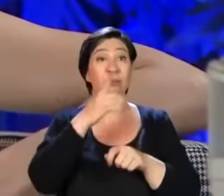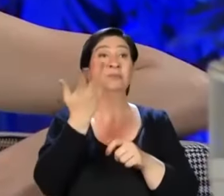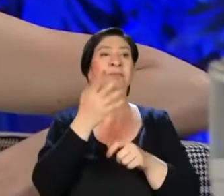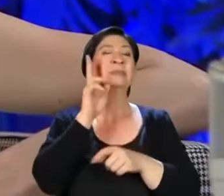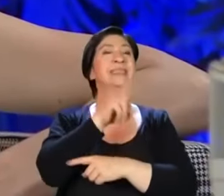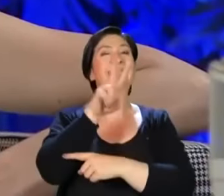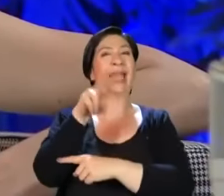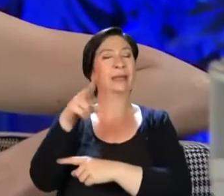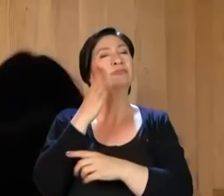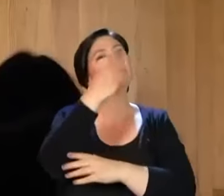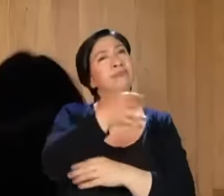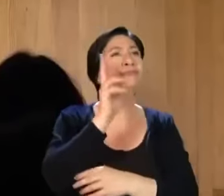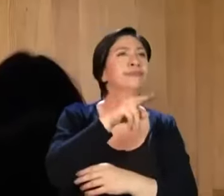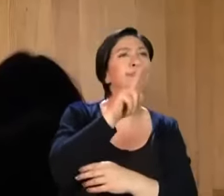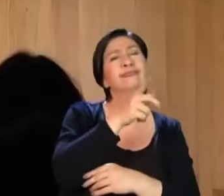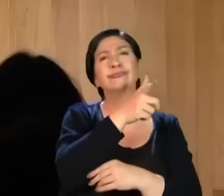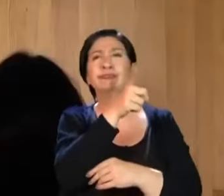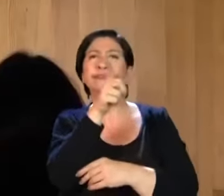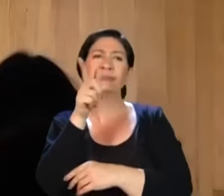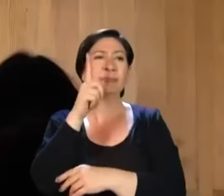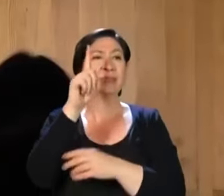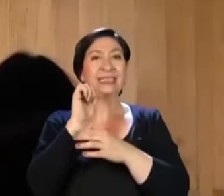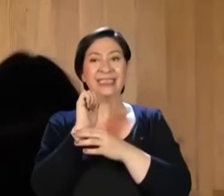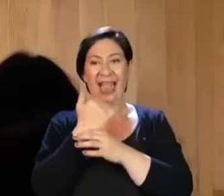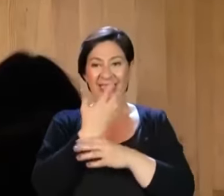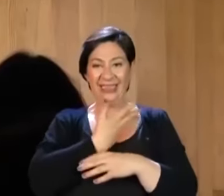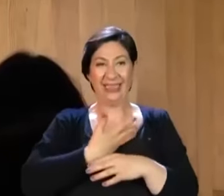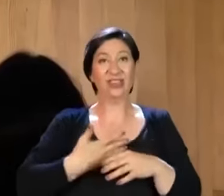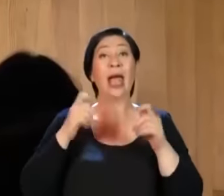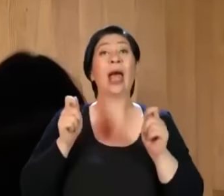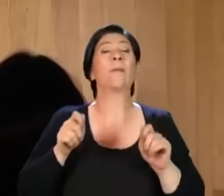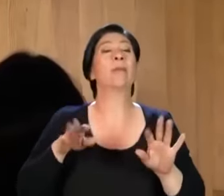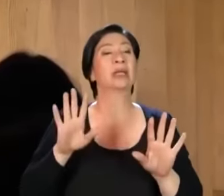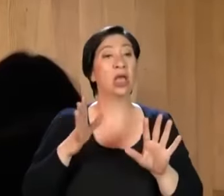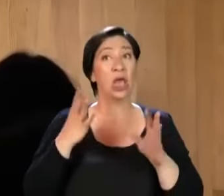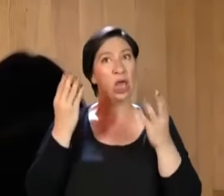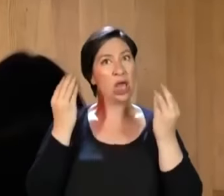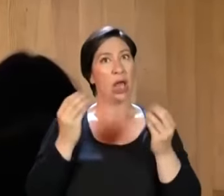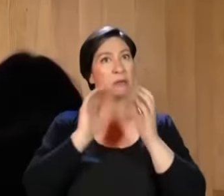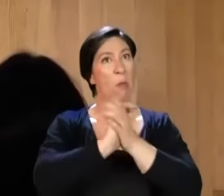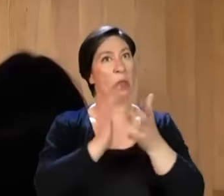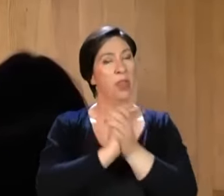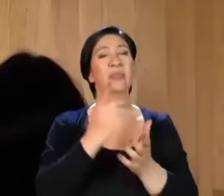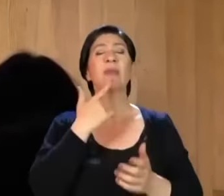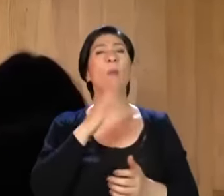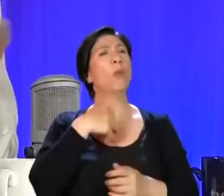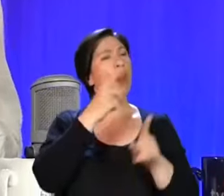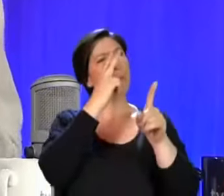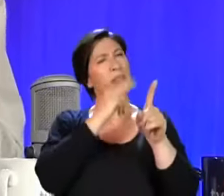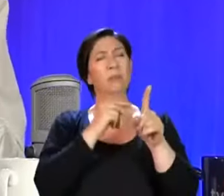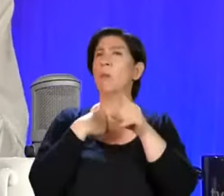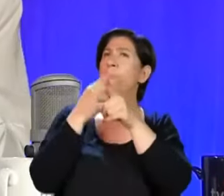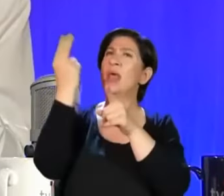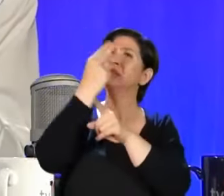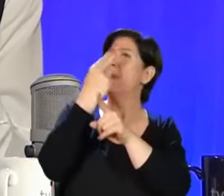dolaşıyorsun ve bu sergide böyle bir sanat seviciliği yapmadan Eee İlla işte takdir etmeden işte bu resmi beğen bu resmi